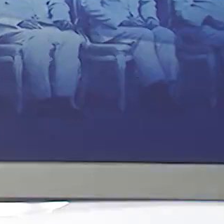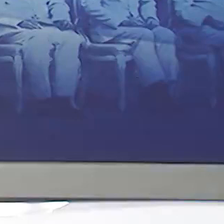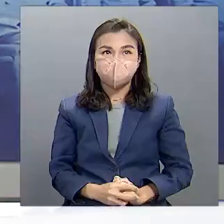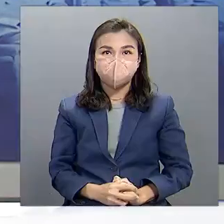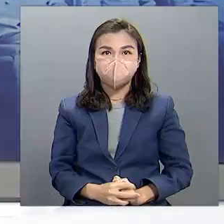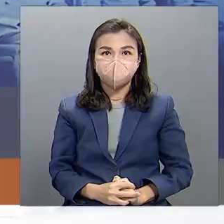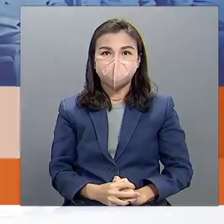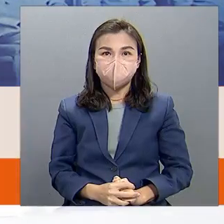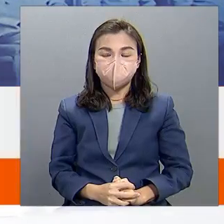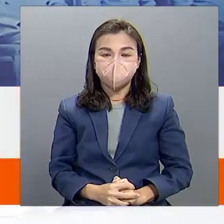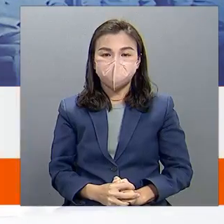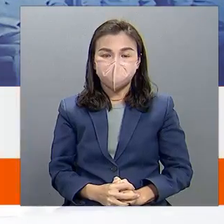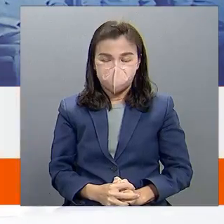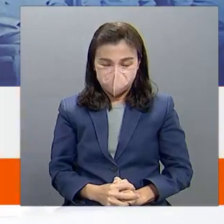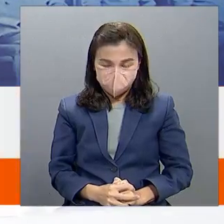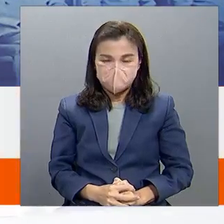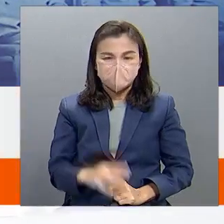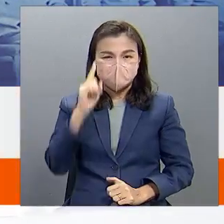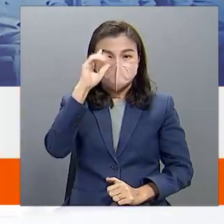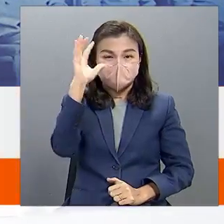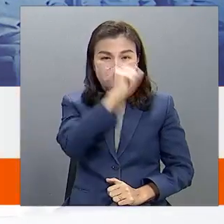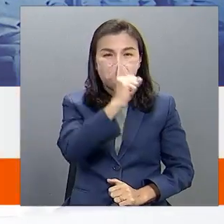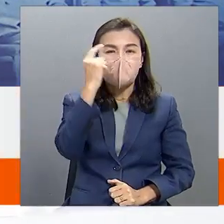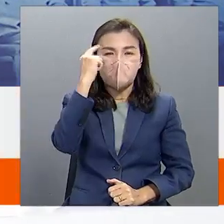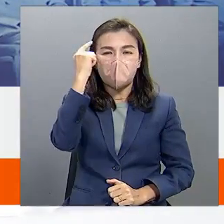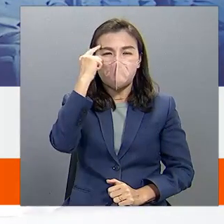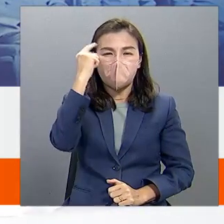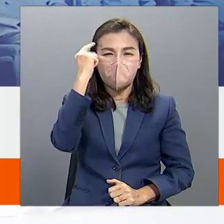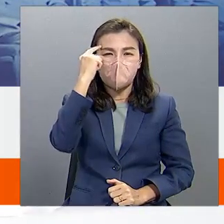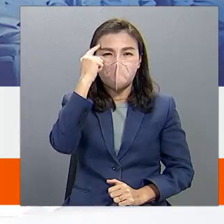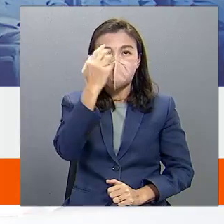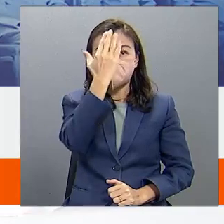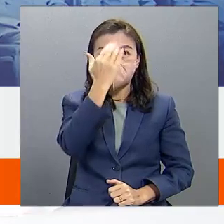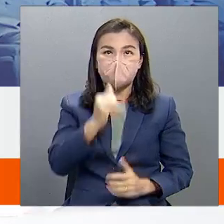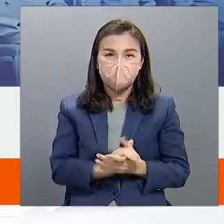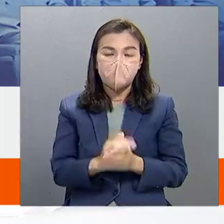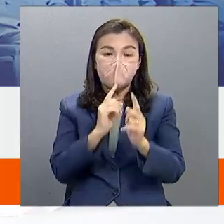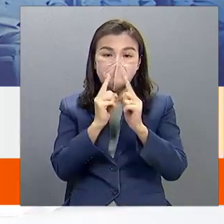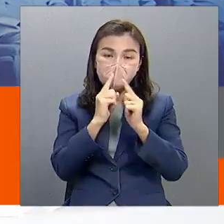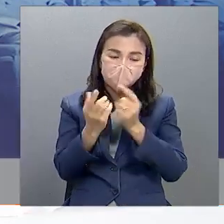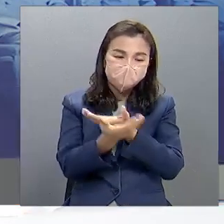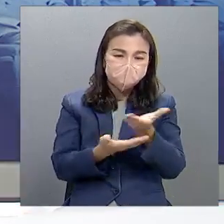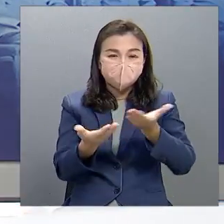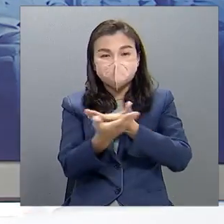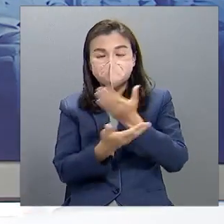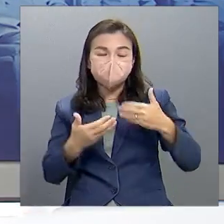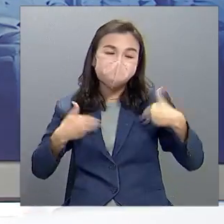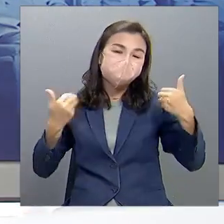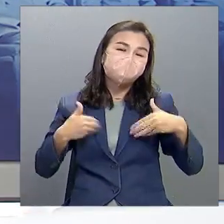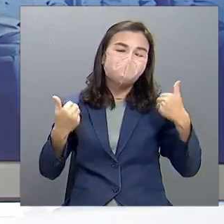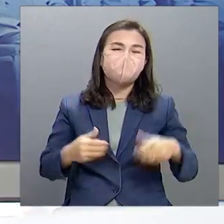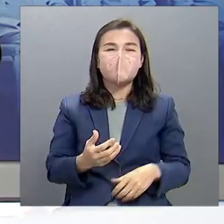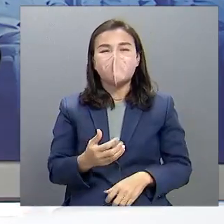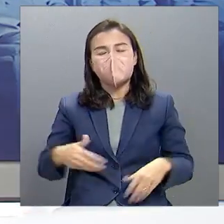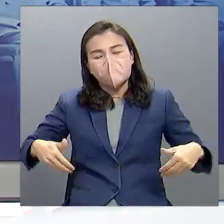ไม่น่าจะเกินความคาดหมายแล้วล่ะค่ะคุณผู้ชมล้อมวงคุยสัพเพเหระยิ้มแย้มแจ่มใสหัวเราะกันเป็นระยะระยะ